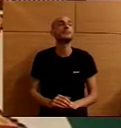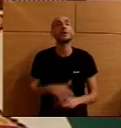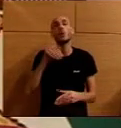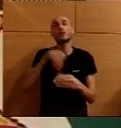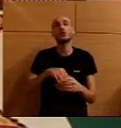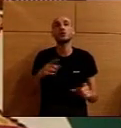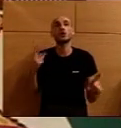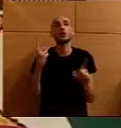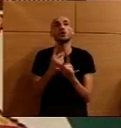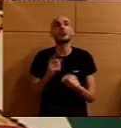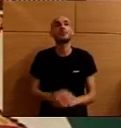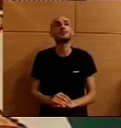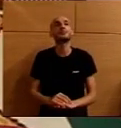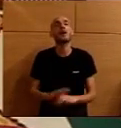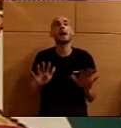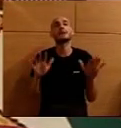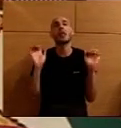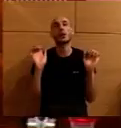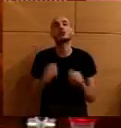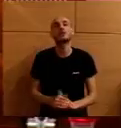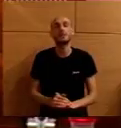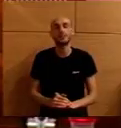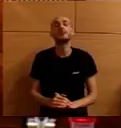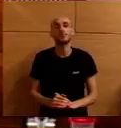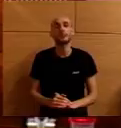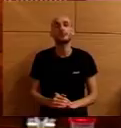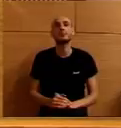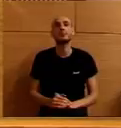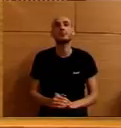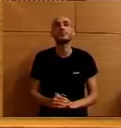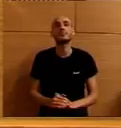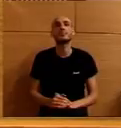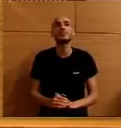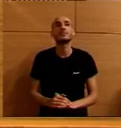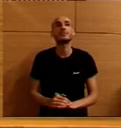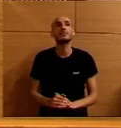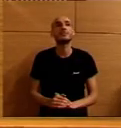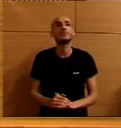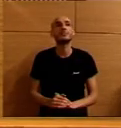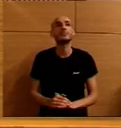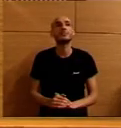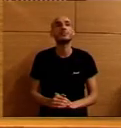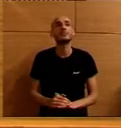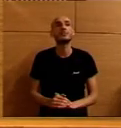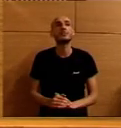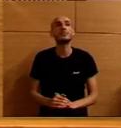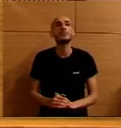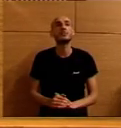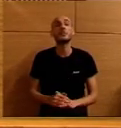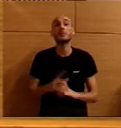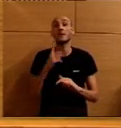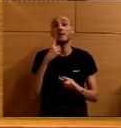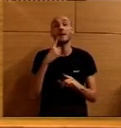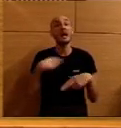Vots en contra. Abstencions. Molt bé. Com la previsió era acabar com a màxim a les 3